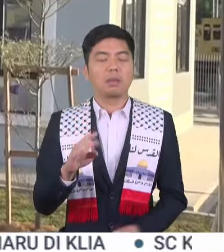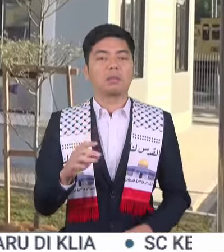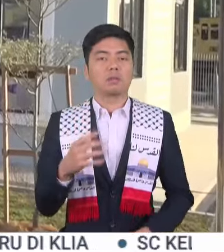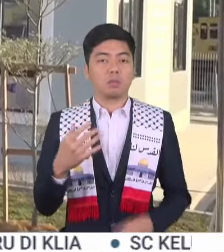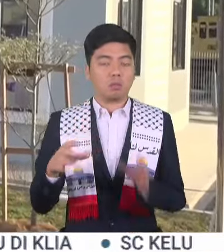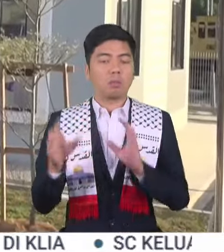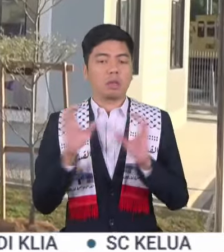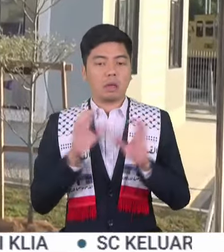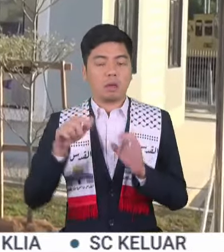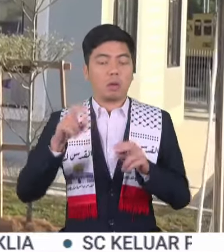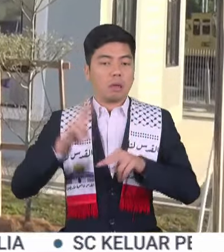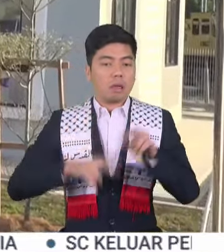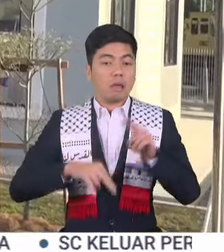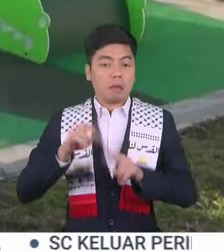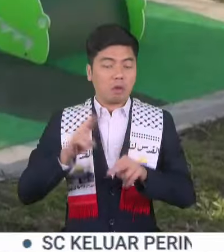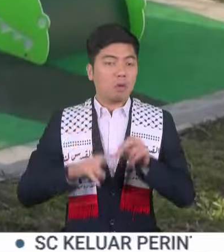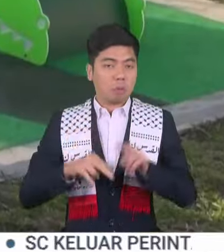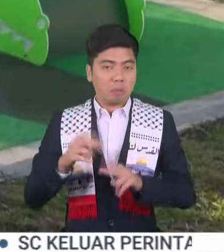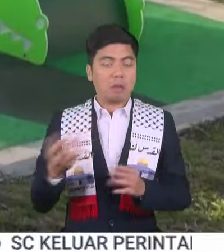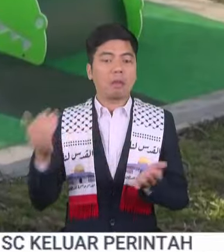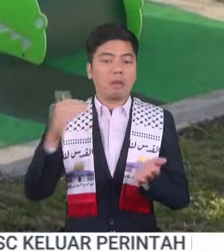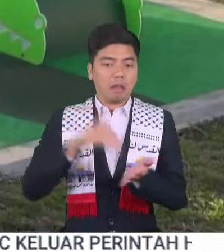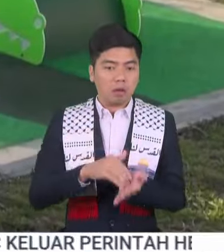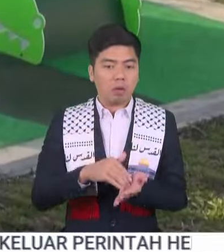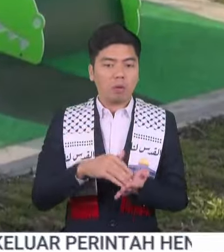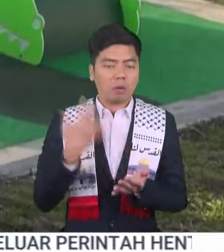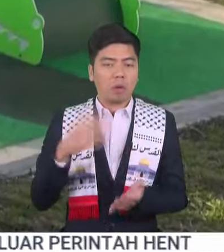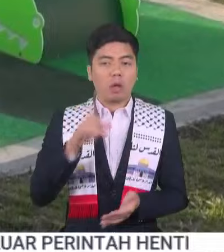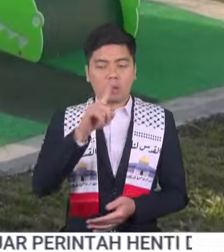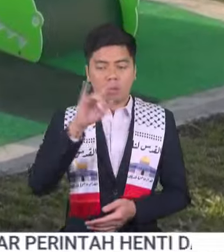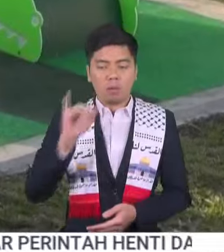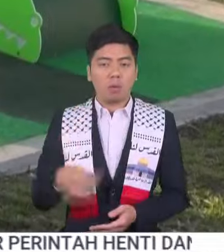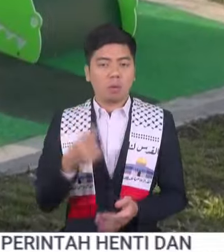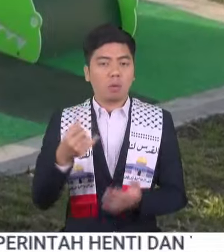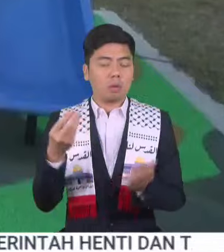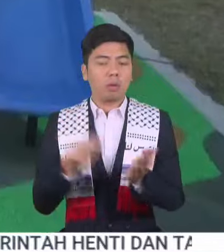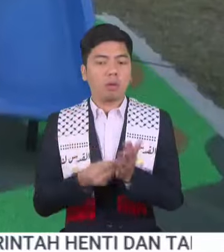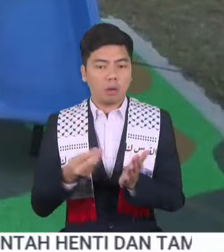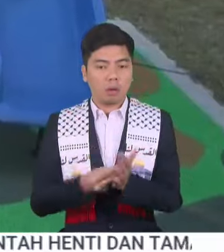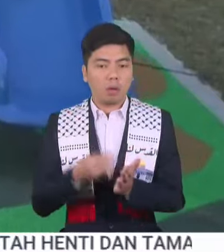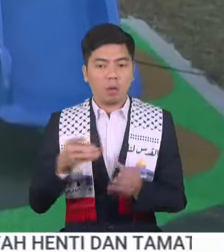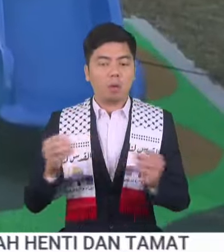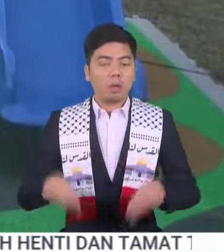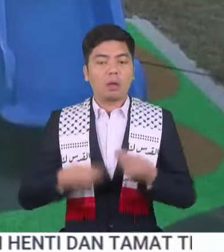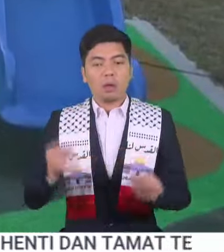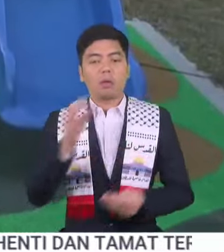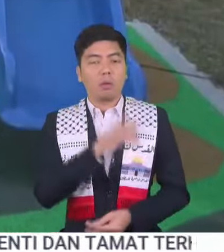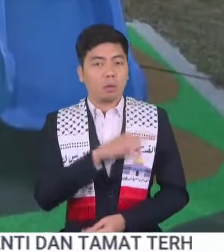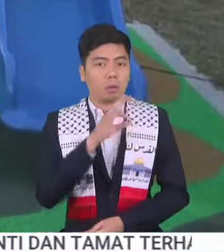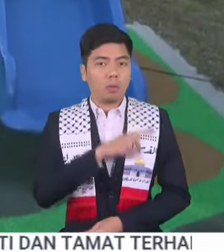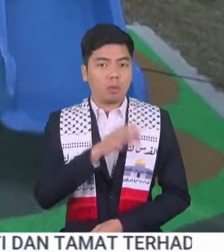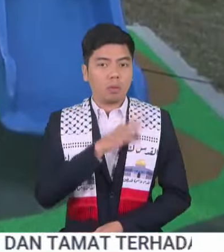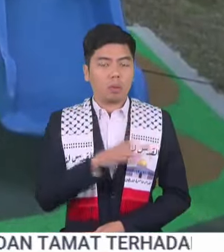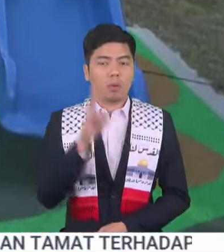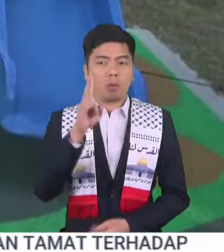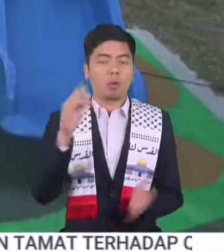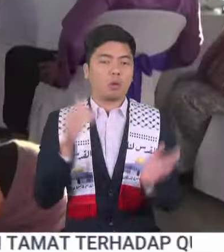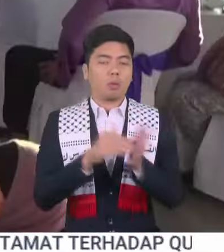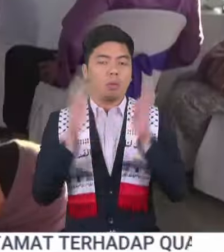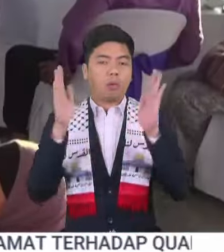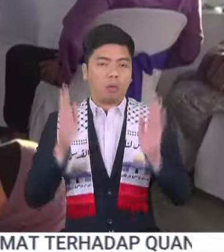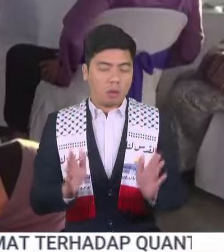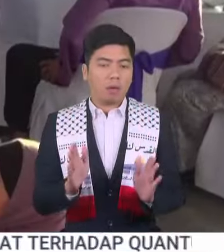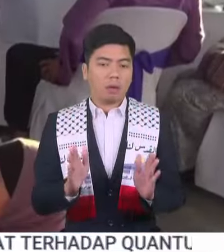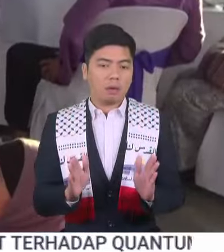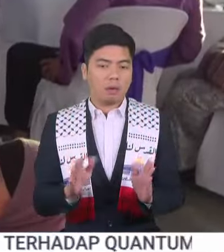Mat, pembinaan semula kemudahan awam bernilai hampir RM1 juta itu memanfaatkan kira-kira 2,000 penduduk di